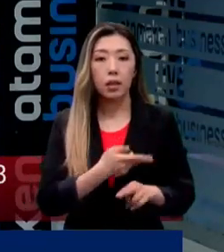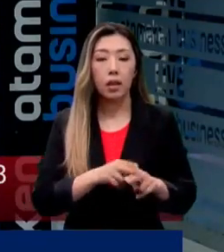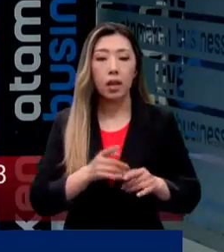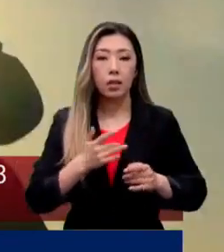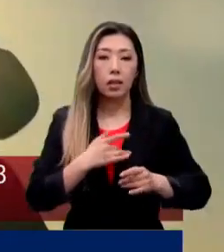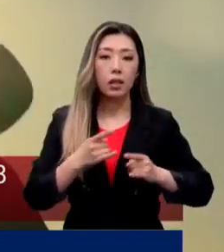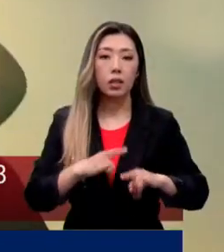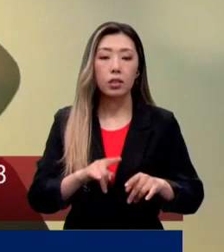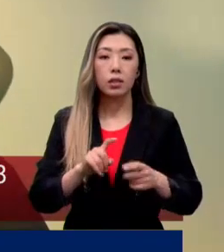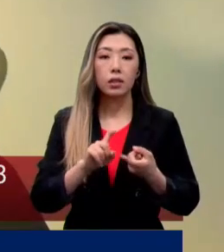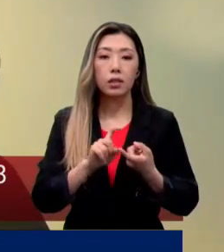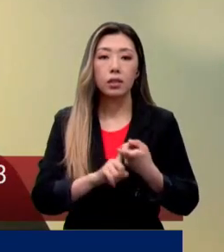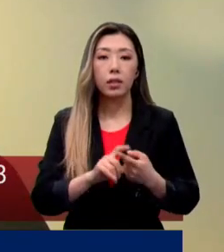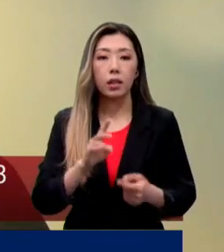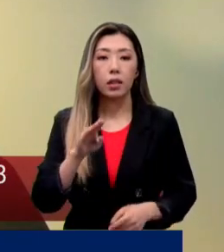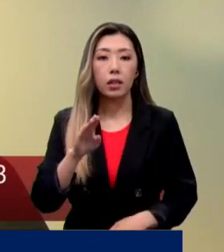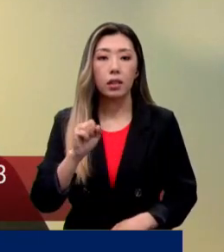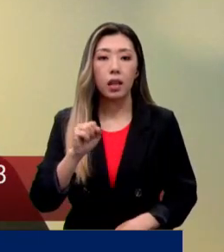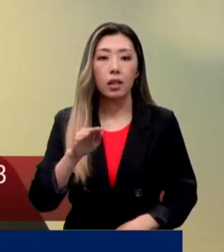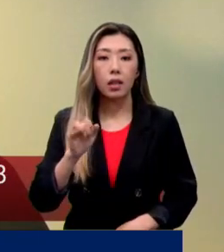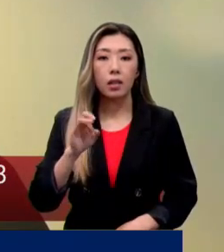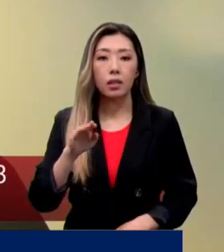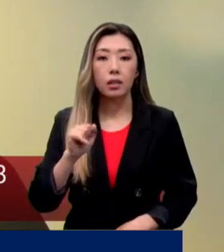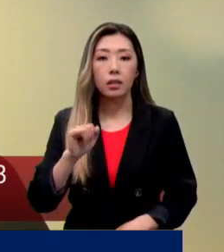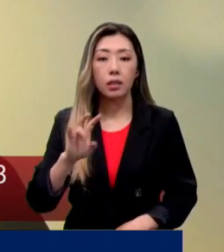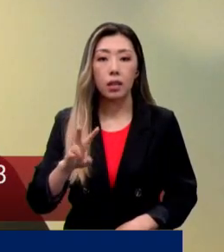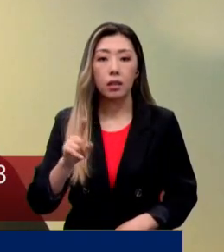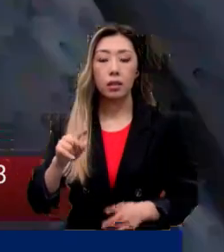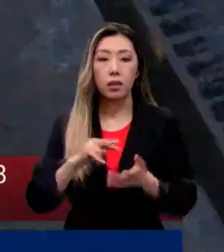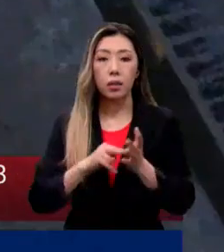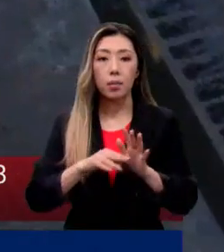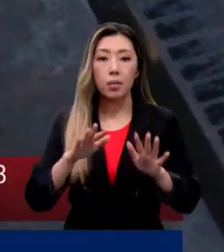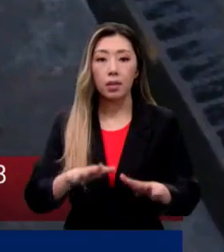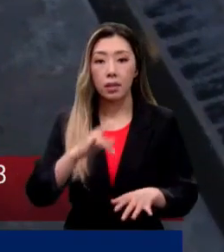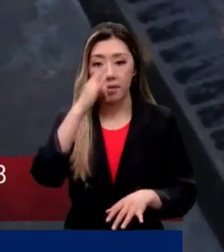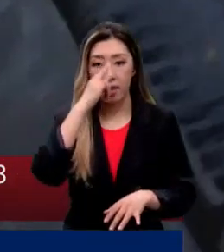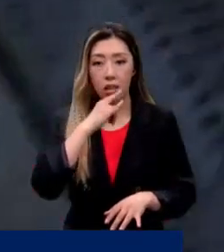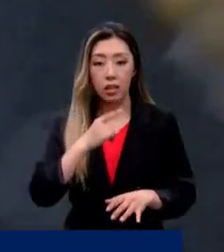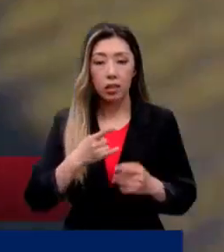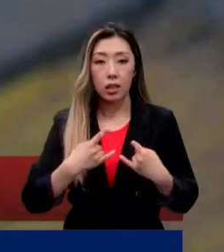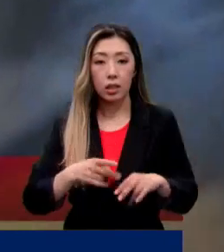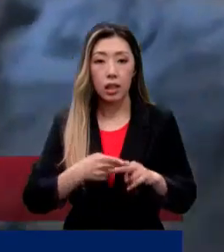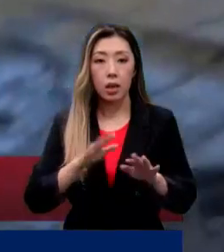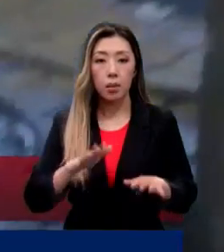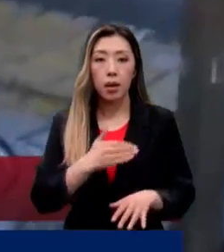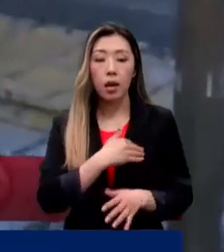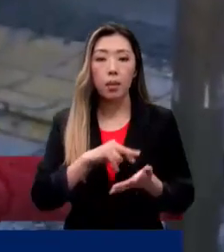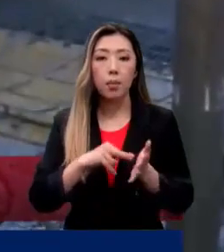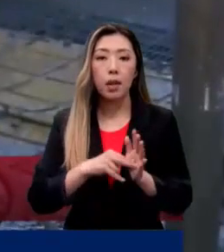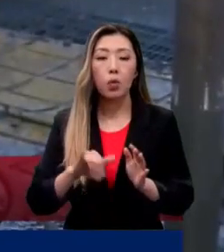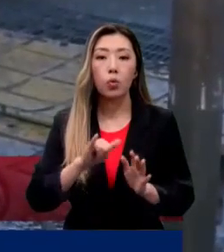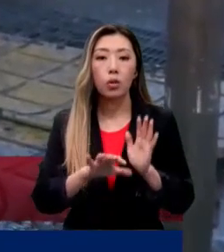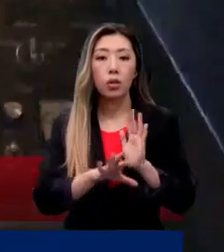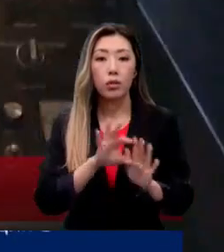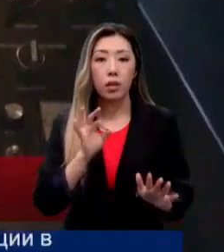сообщает «Интерфакс» со ссылкой на руководство компании Татарстана. Известно, что стороны ведут контрактные переговоры по геологоразведочным проектам. Это